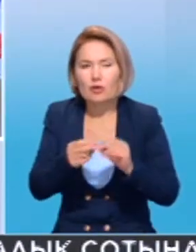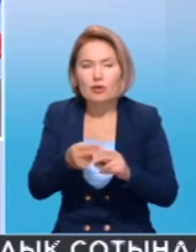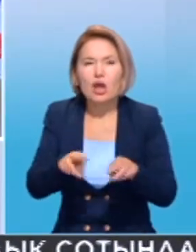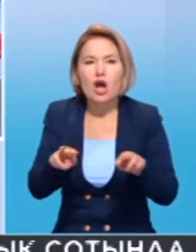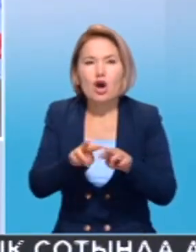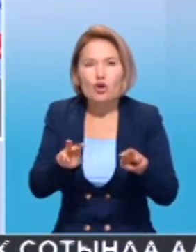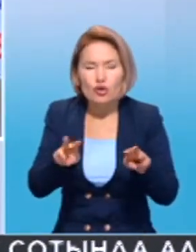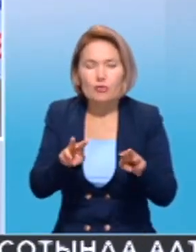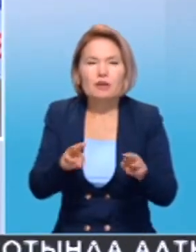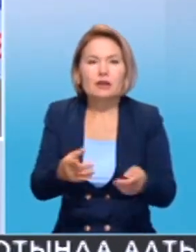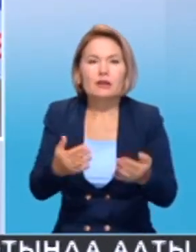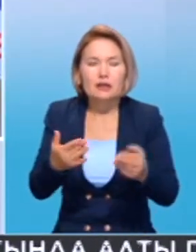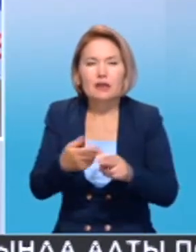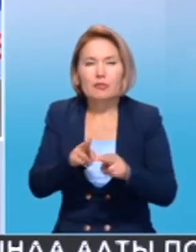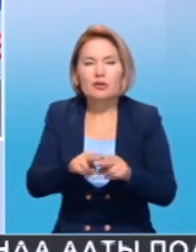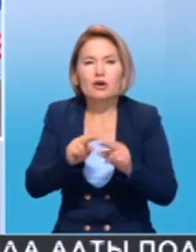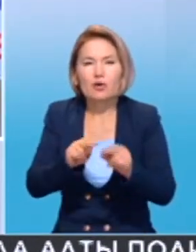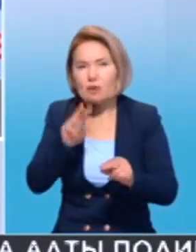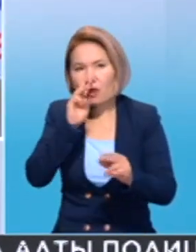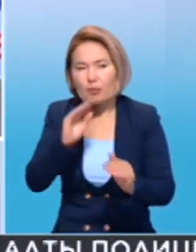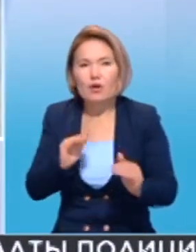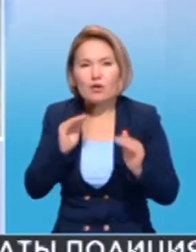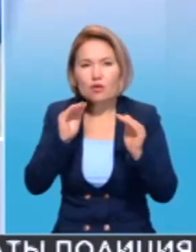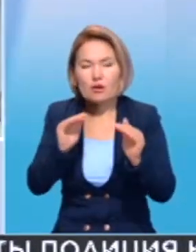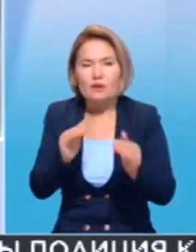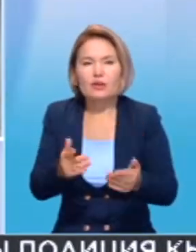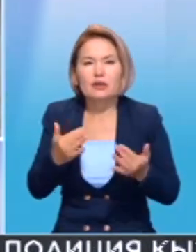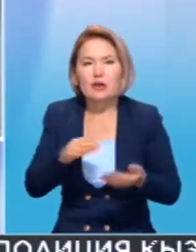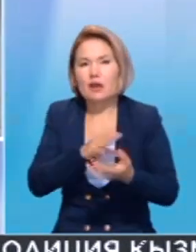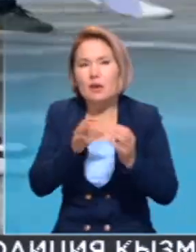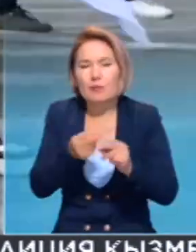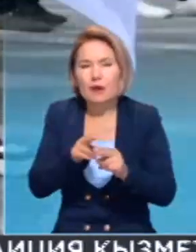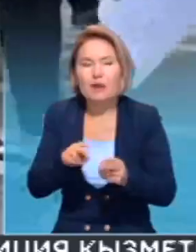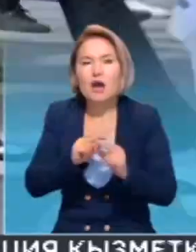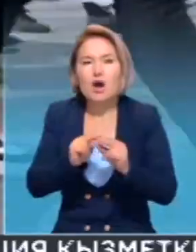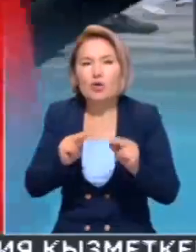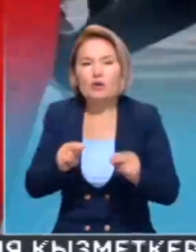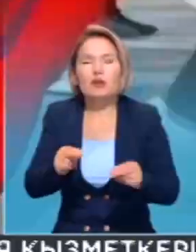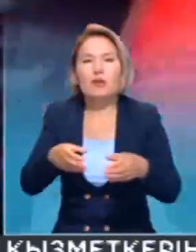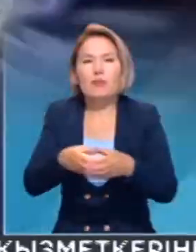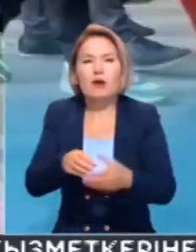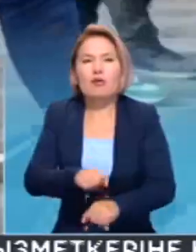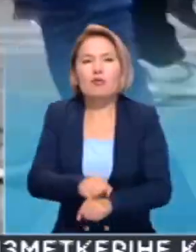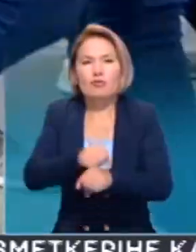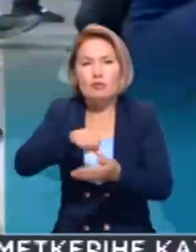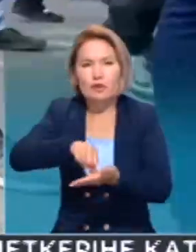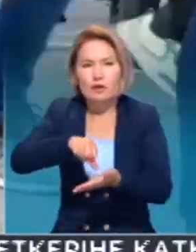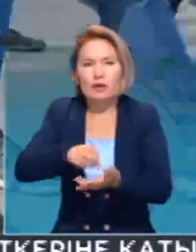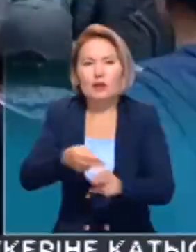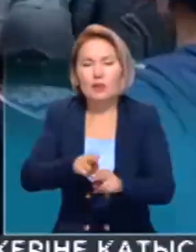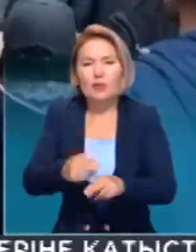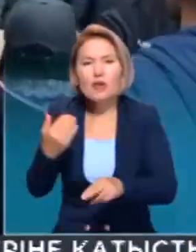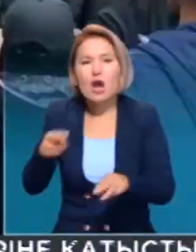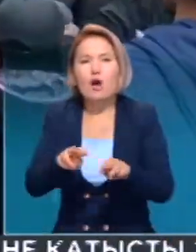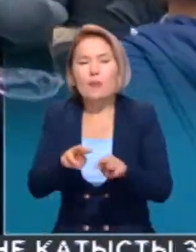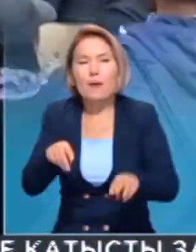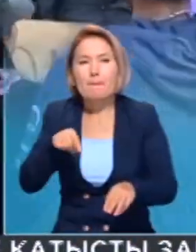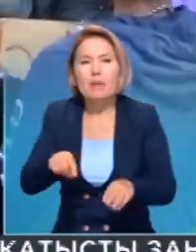дейді. Ел астанасы Сантьягода ереуілшілер қолына баннер ұстап, қаладағы басты даңғылға дейін барған. Олар